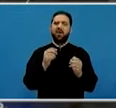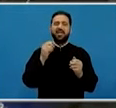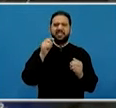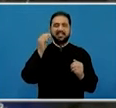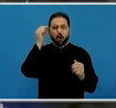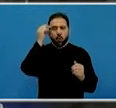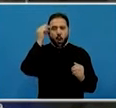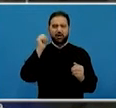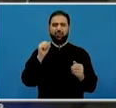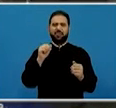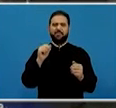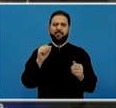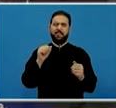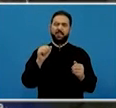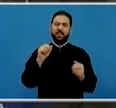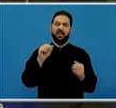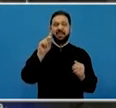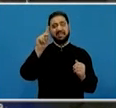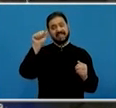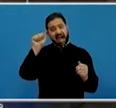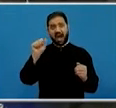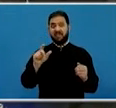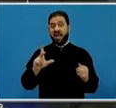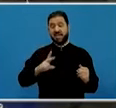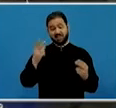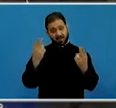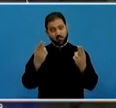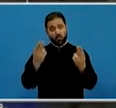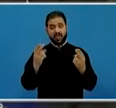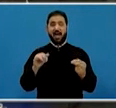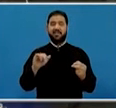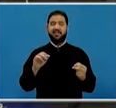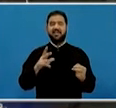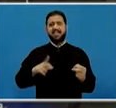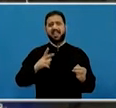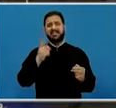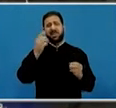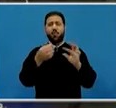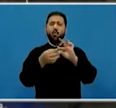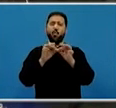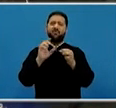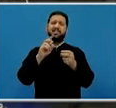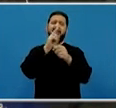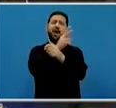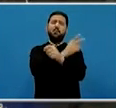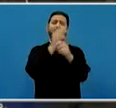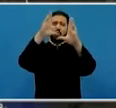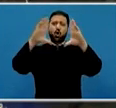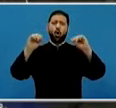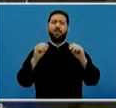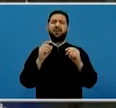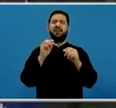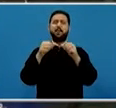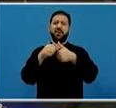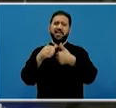aceasta este o altă nuanță foarte importantă și interesantă și există o vorbă la poporul român care spune că prietenii sunt